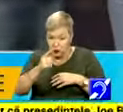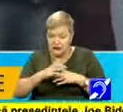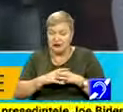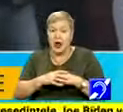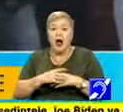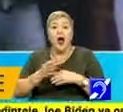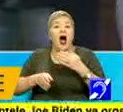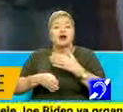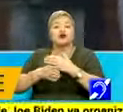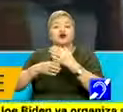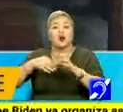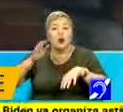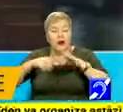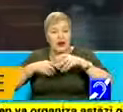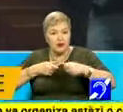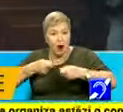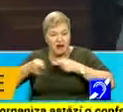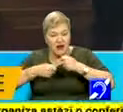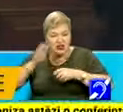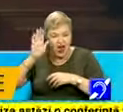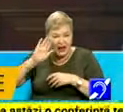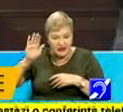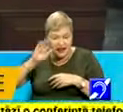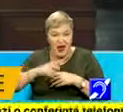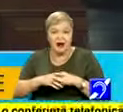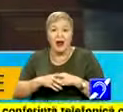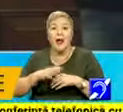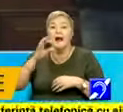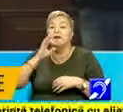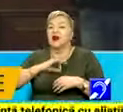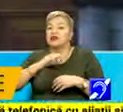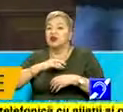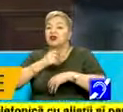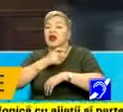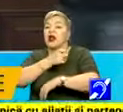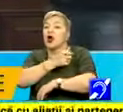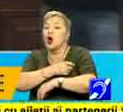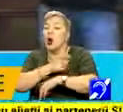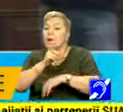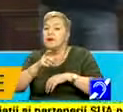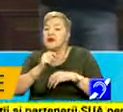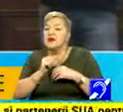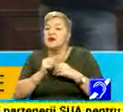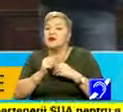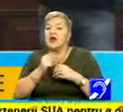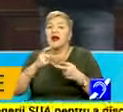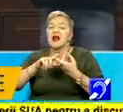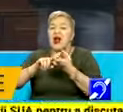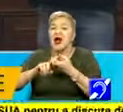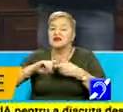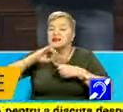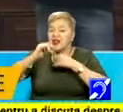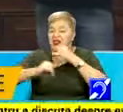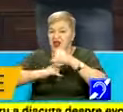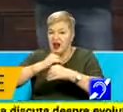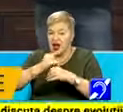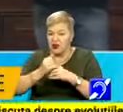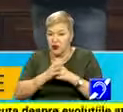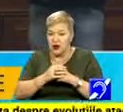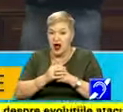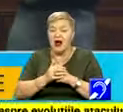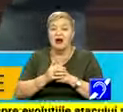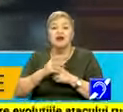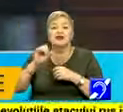adjunctul ministrului rus de externe Andrei Rudenko, președintele Comitetului pentru Relații Internaționale din Duma de Stat, Slutsky,